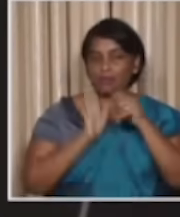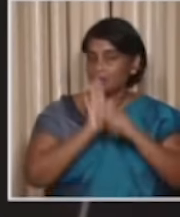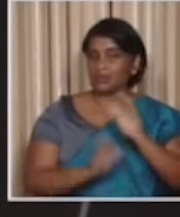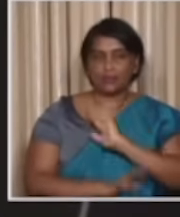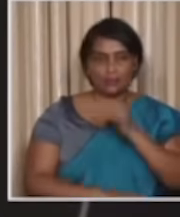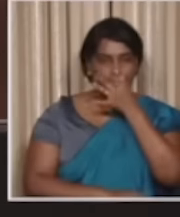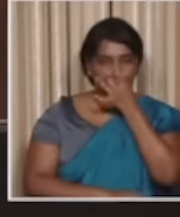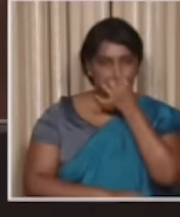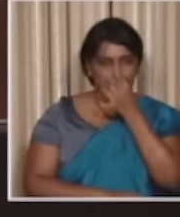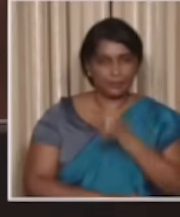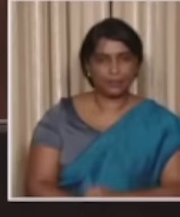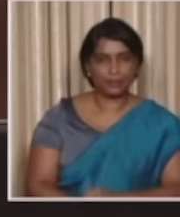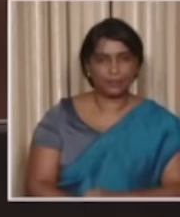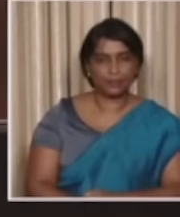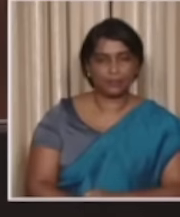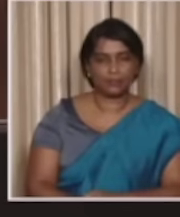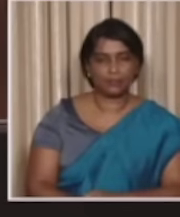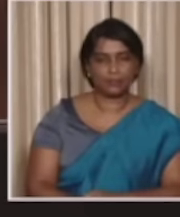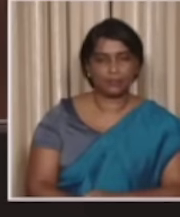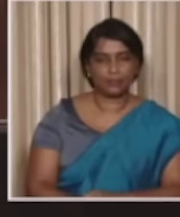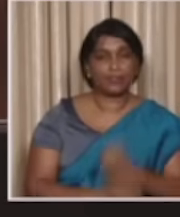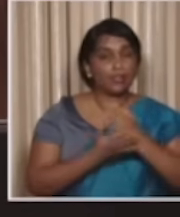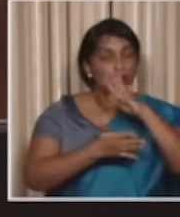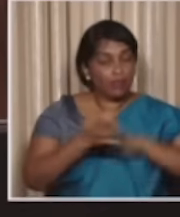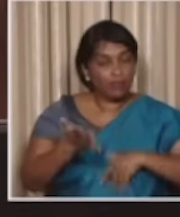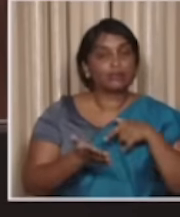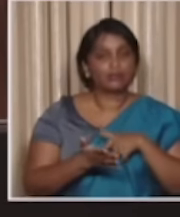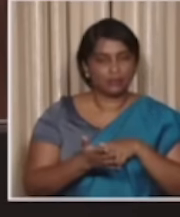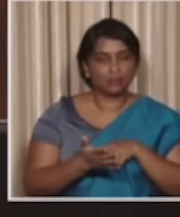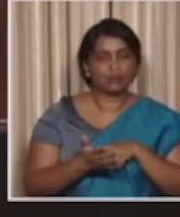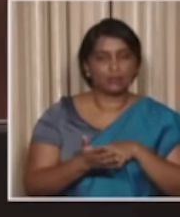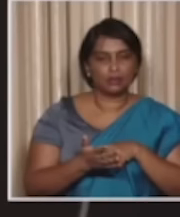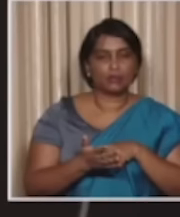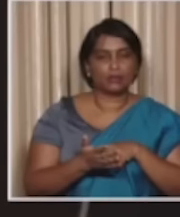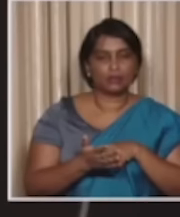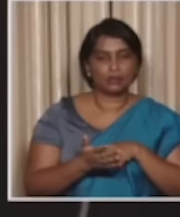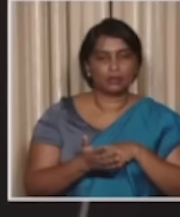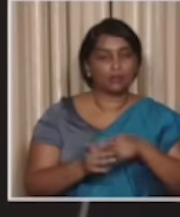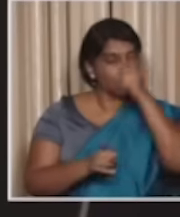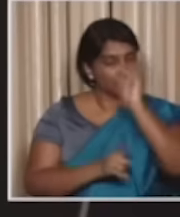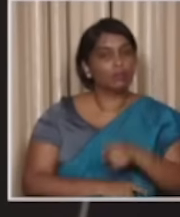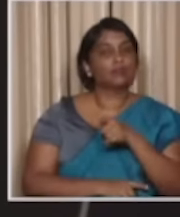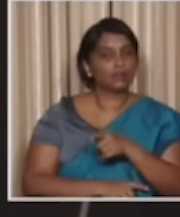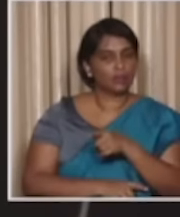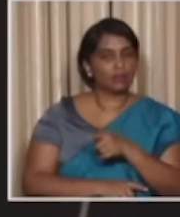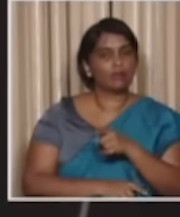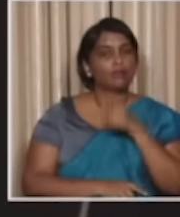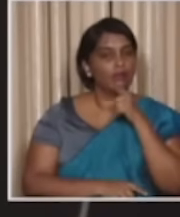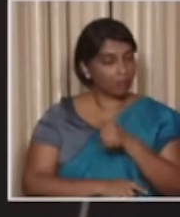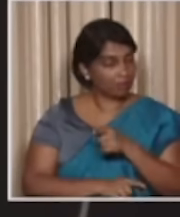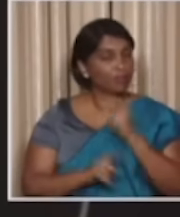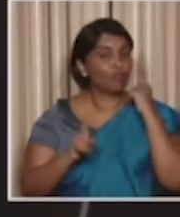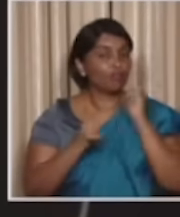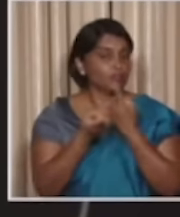ගරු මන්ත්‍රී තුමිය ඔබතුමේ ලිඛිතව ඉදිරිපත් කරපු ප්‍රශ්නය ඉදිරිපත් කරන්න ඒකට අනිවාර්යයෙන්ම ඔබතුමා